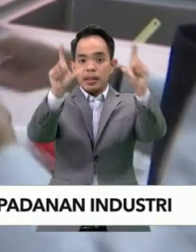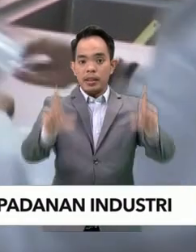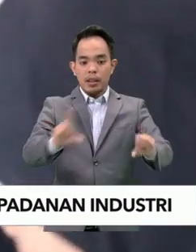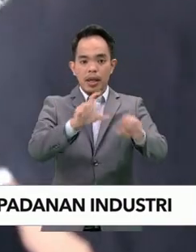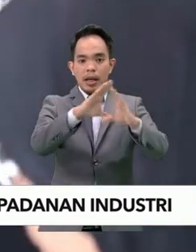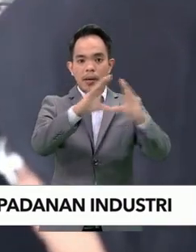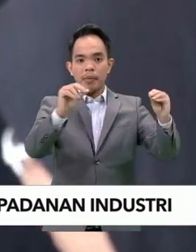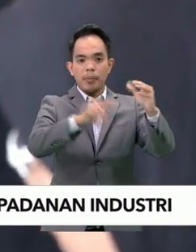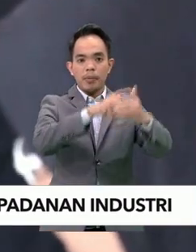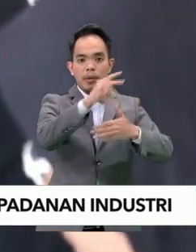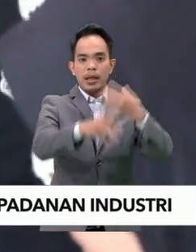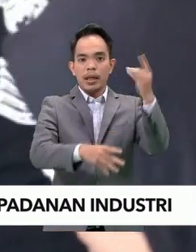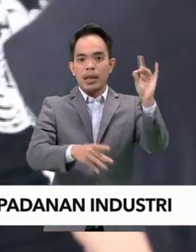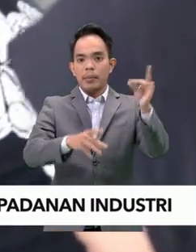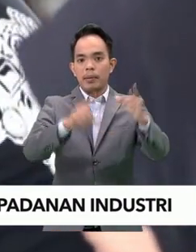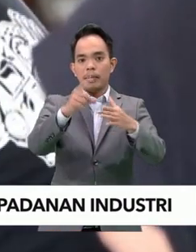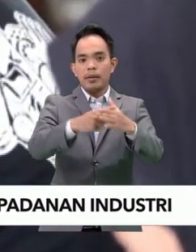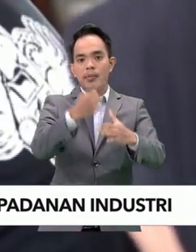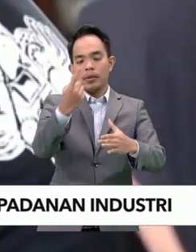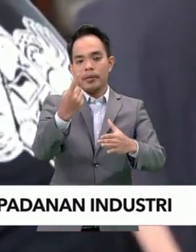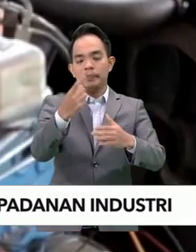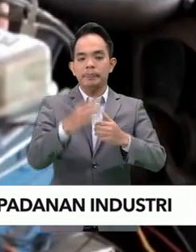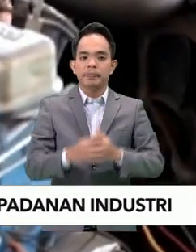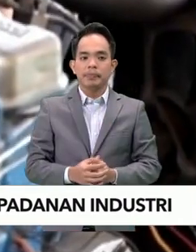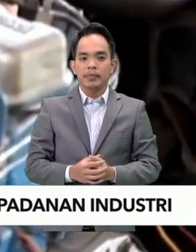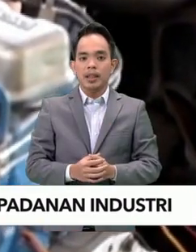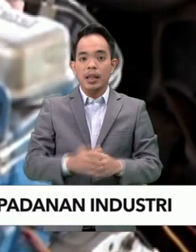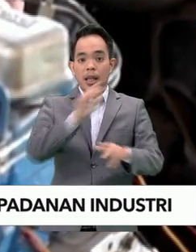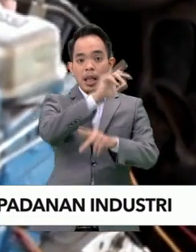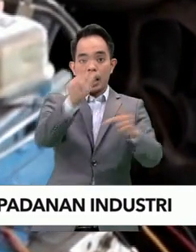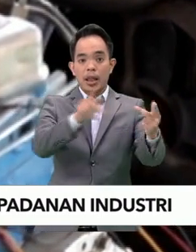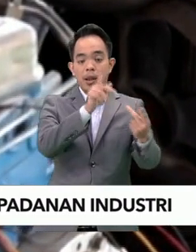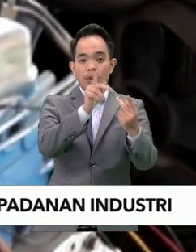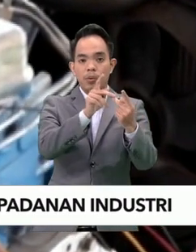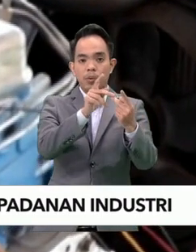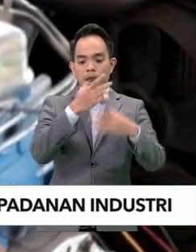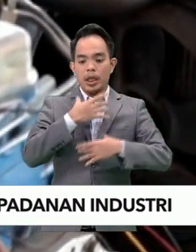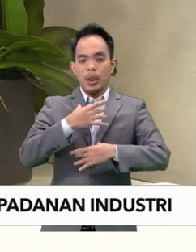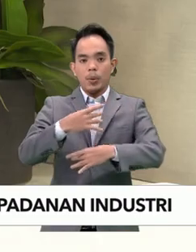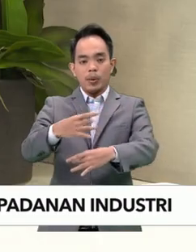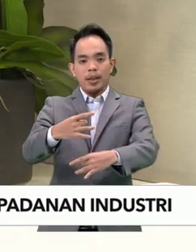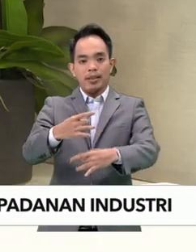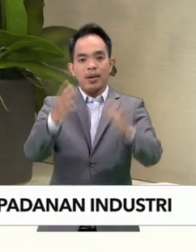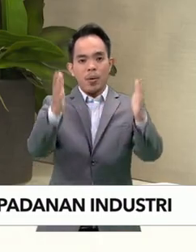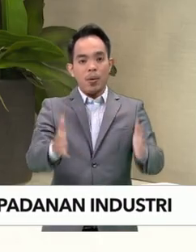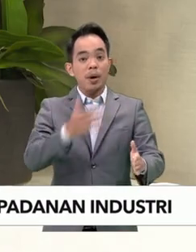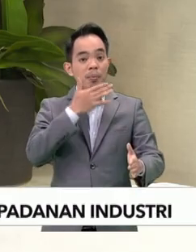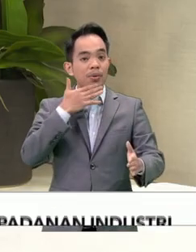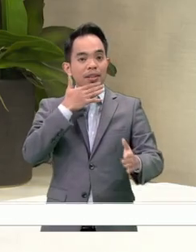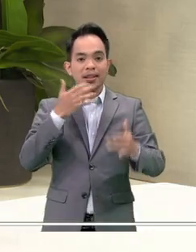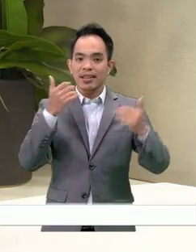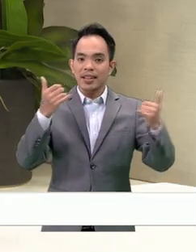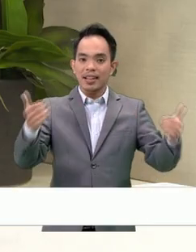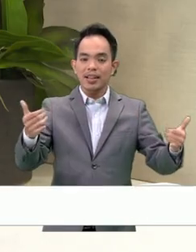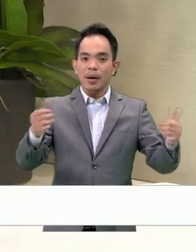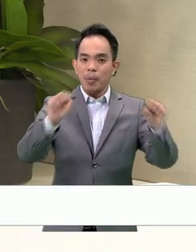program selama 18 bulan ini bertepatan dengan Mina generasi muda sekarang yang